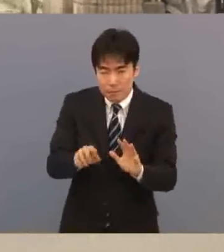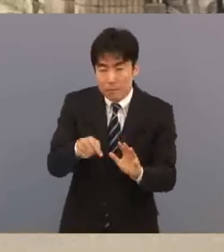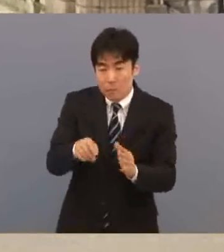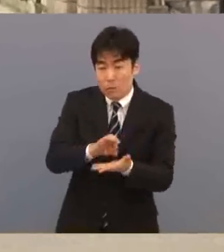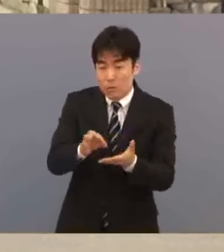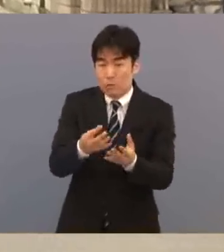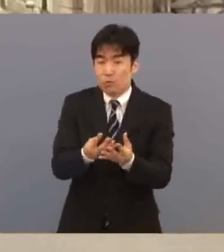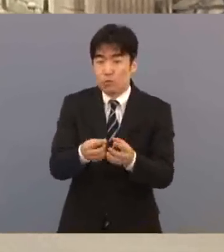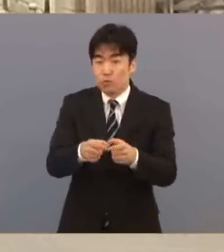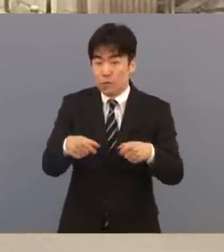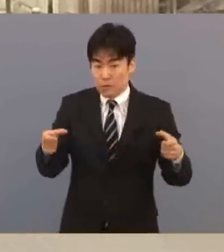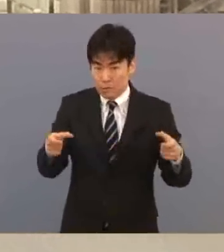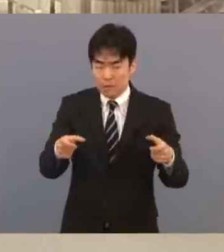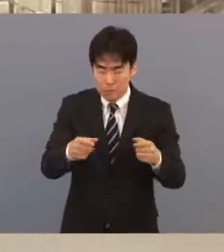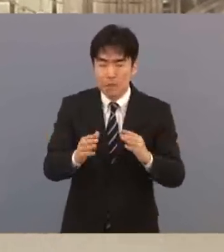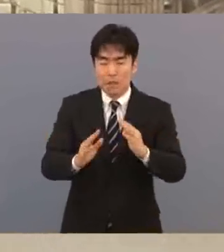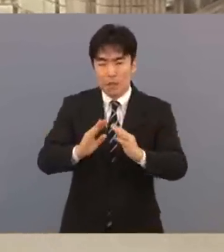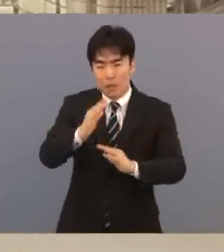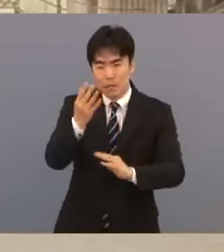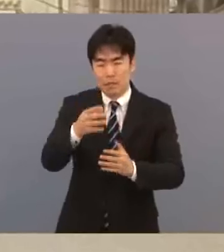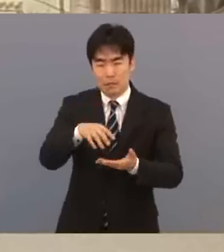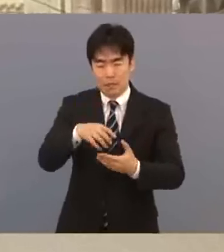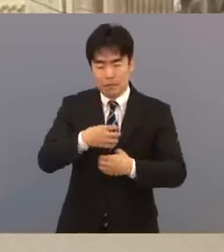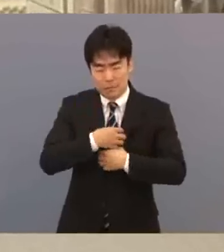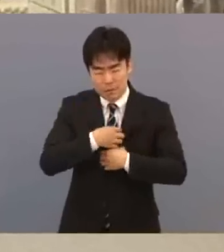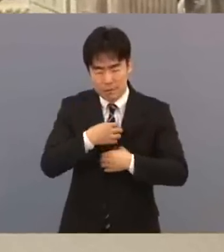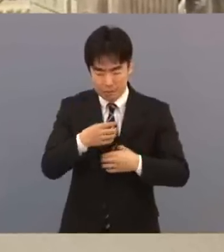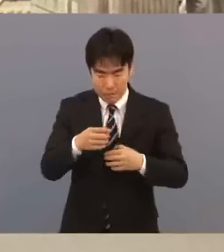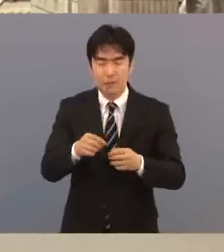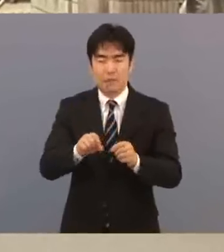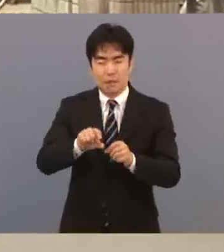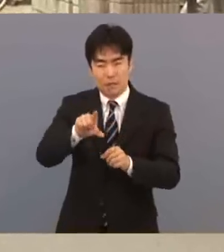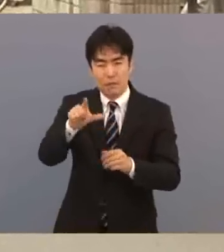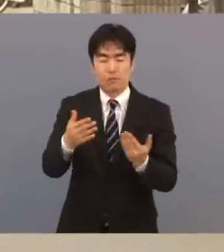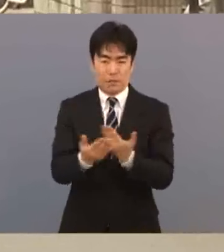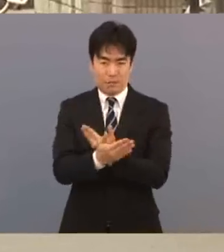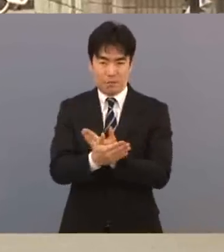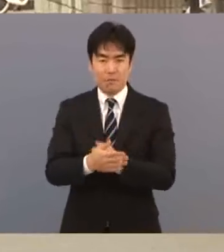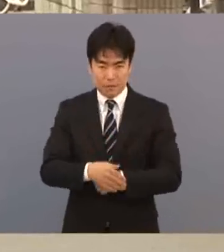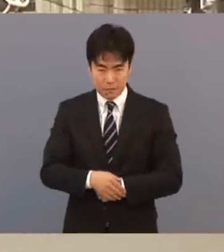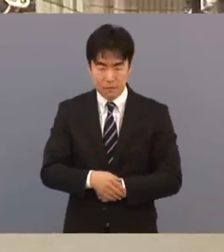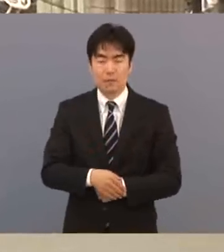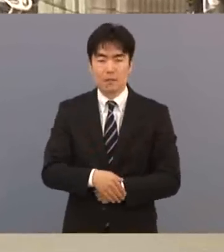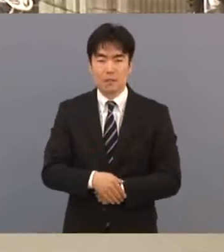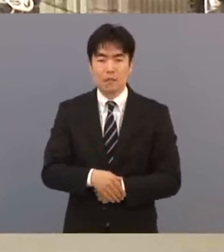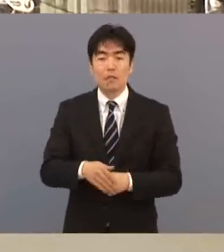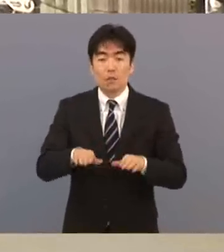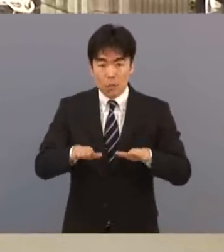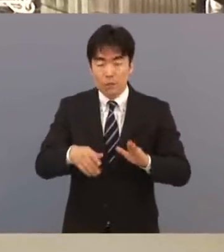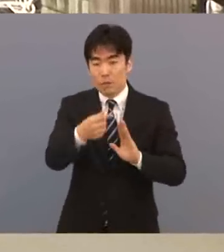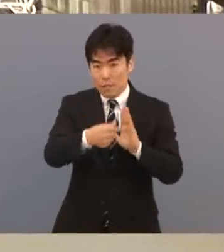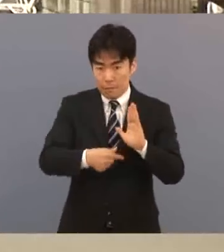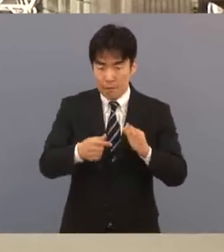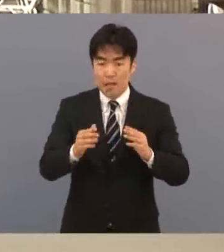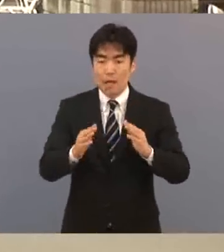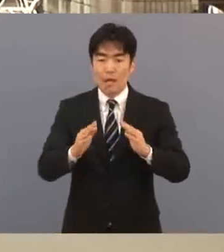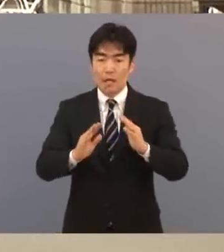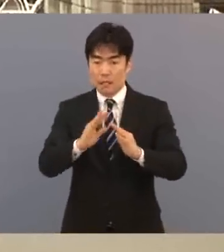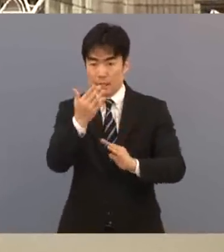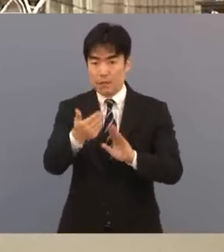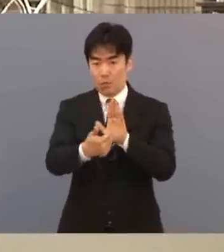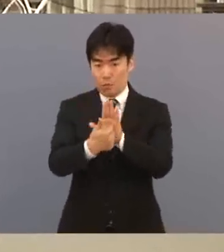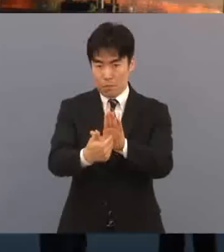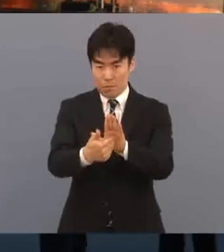く、火災の危険が高くなる季節。今回は皆さんに火災予防について紹介したいと思います